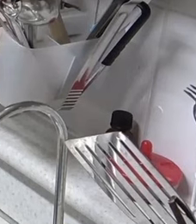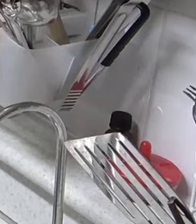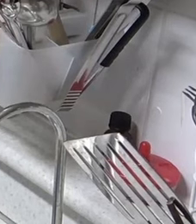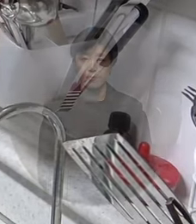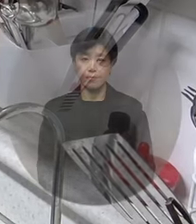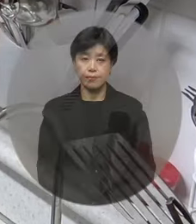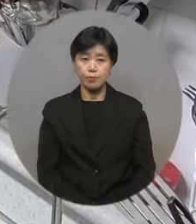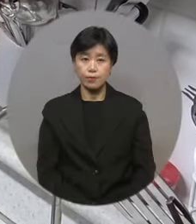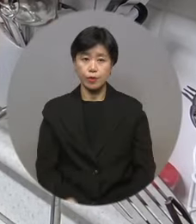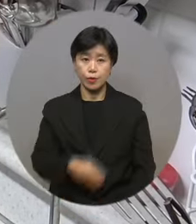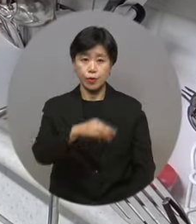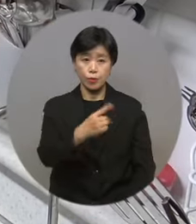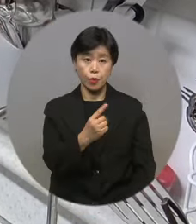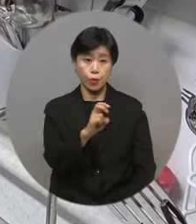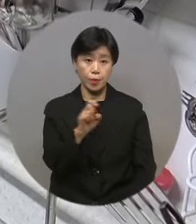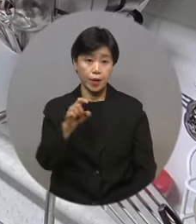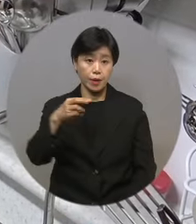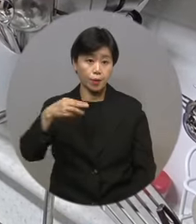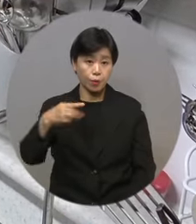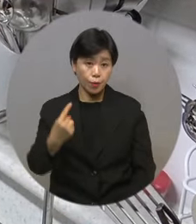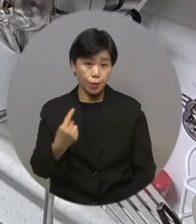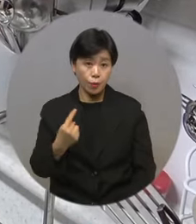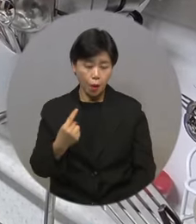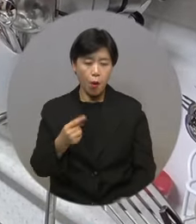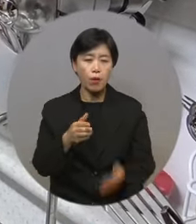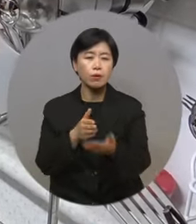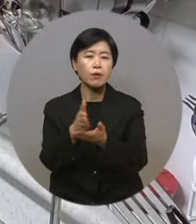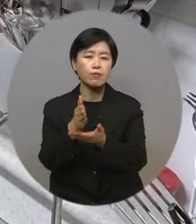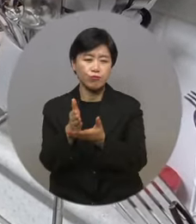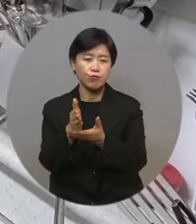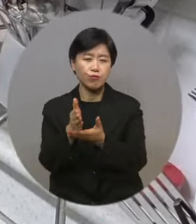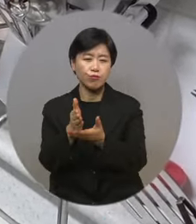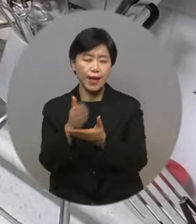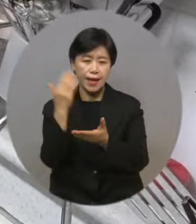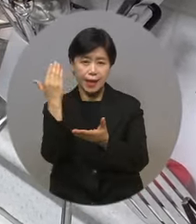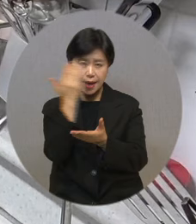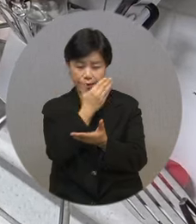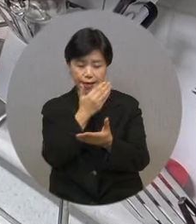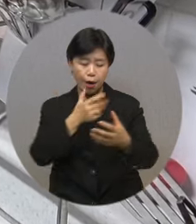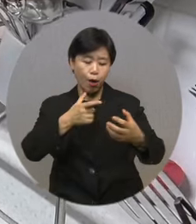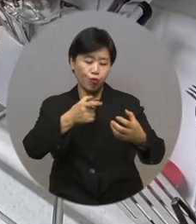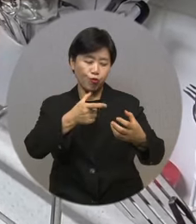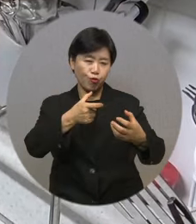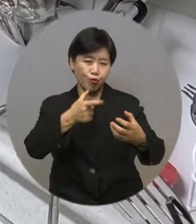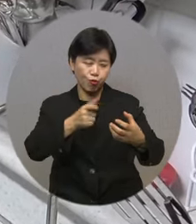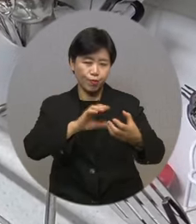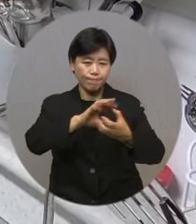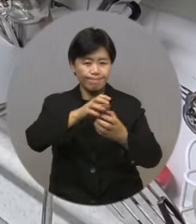토마토도 전용 세제를 뿌려 깨끗하게 정성껏 씻습니다.